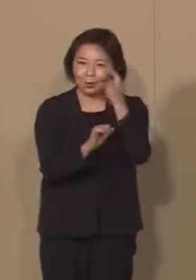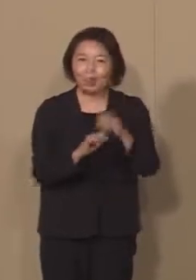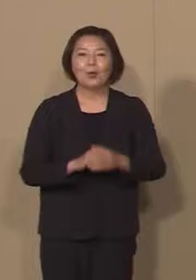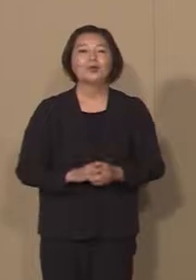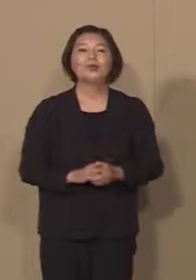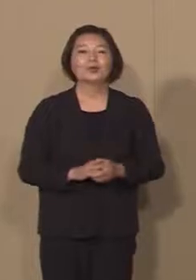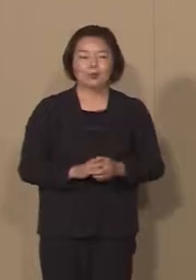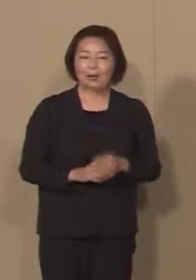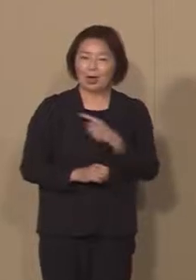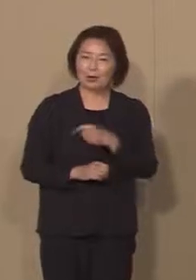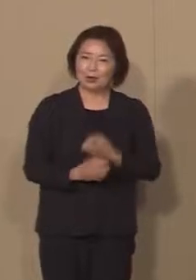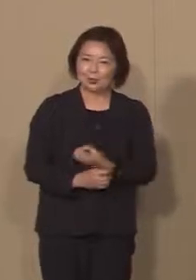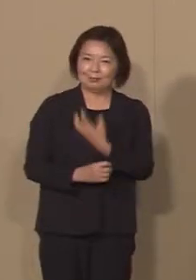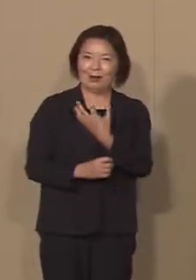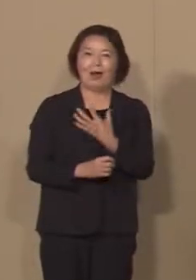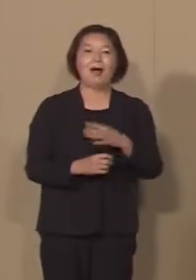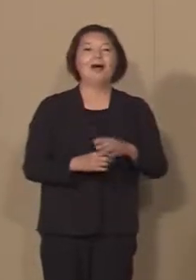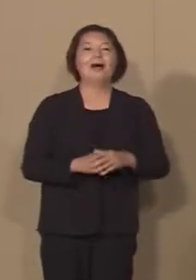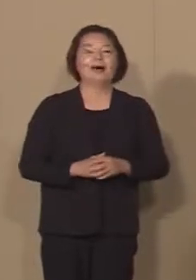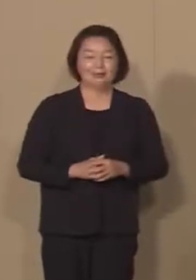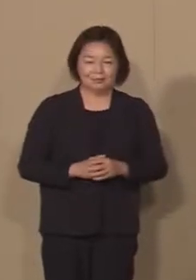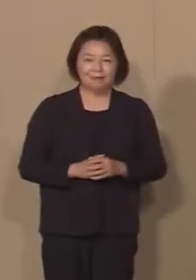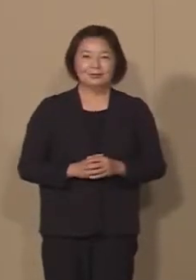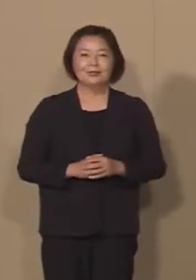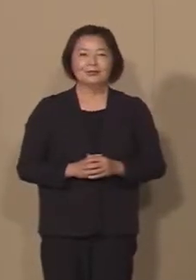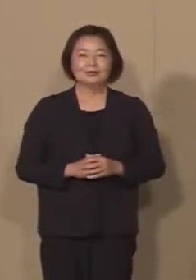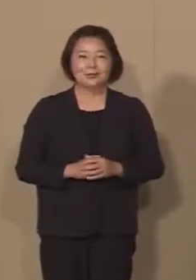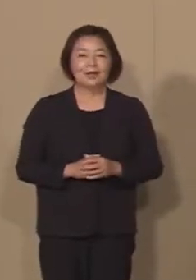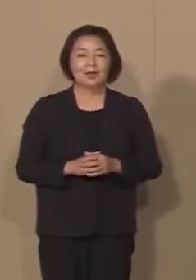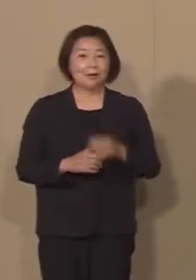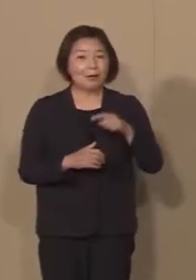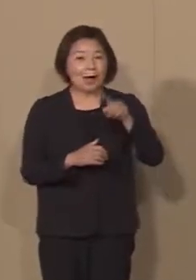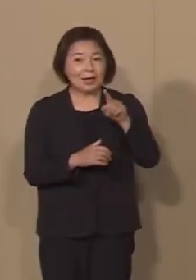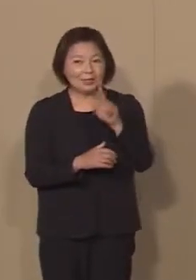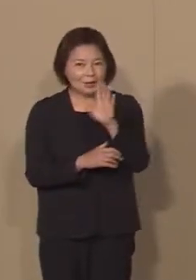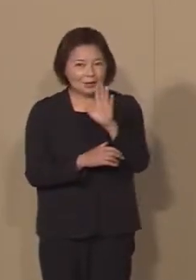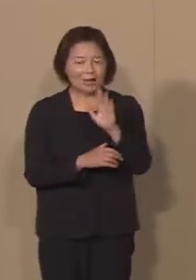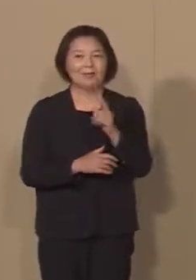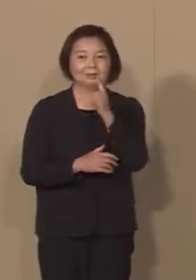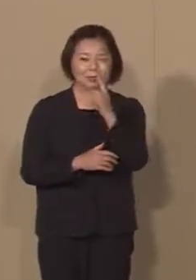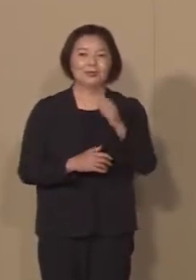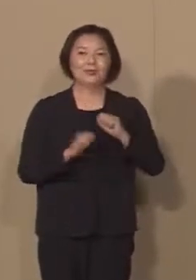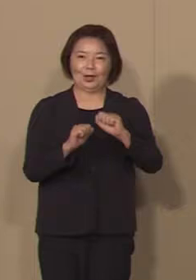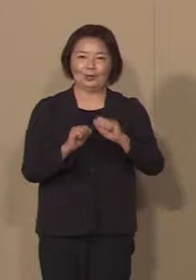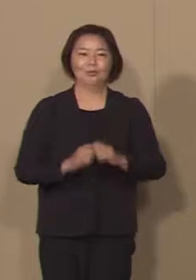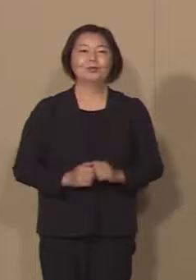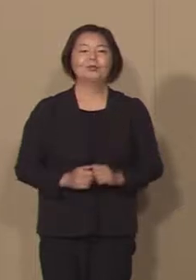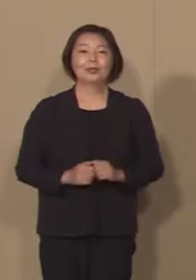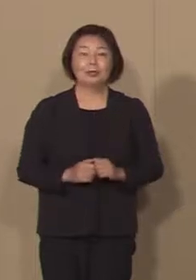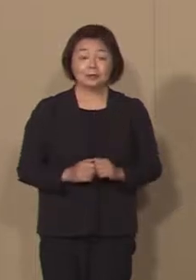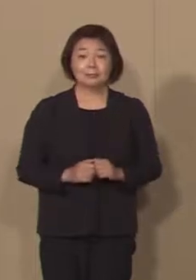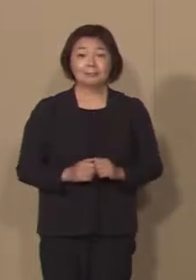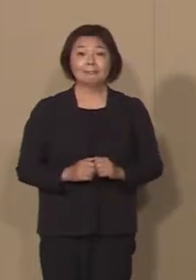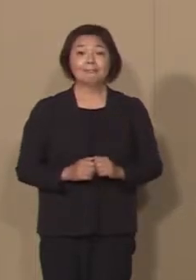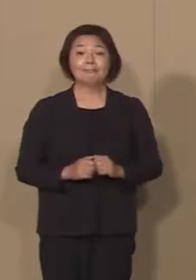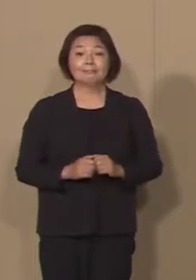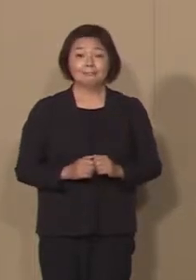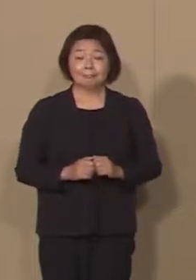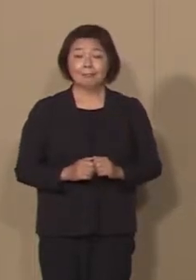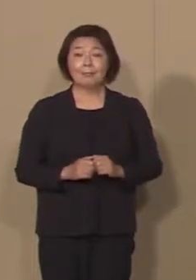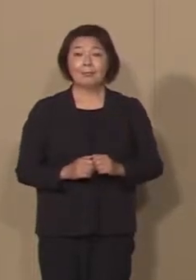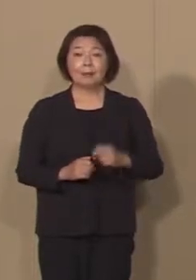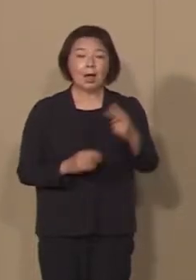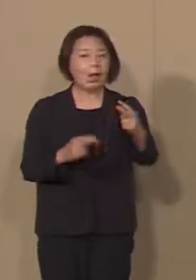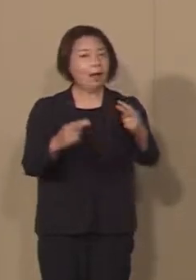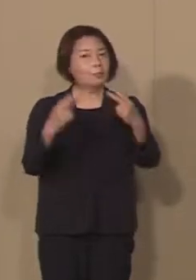終わってもらおうねということでも入っても c 4e 8 e 4てょマー商社の皆さんと